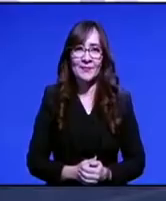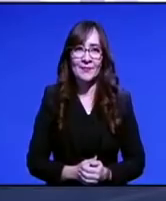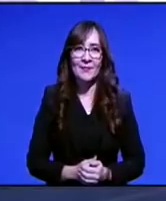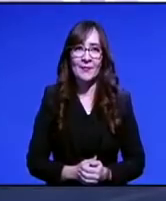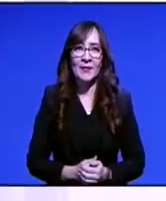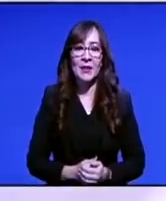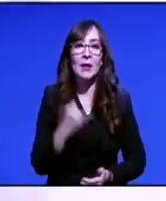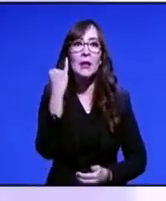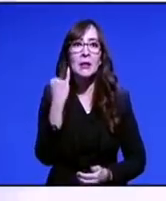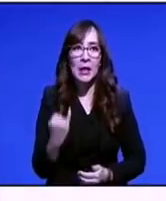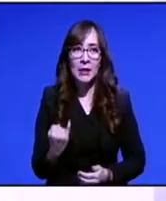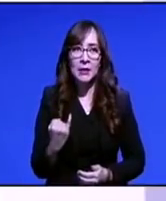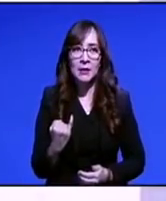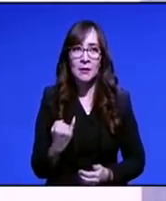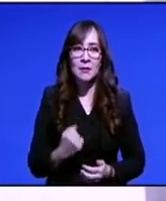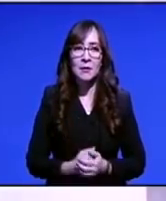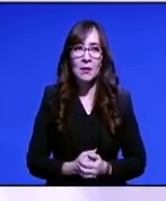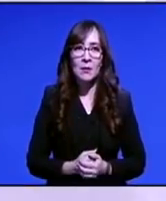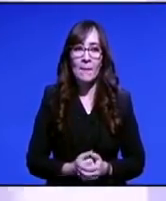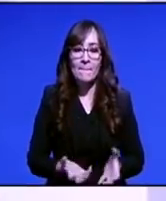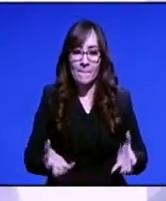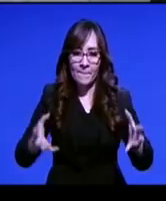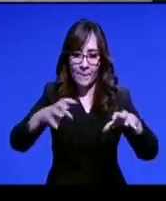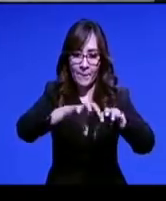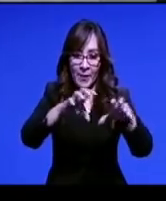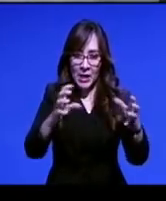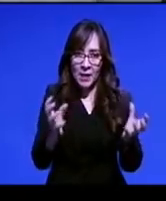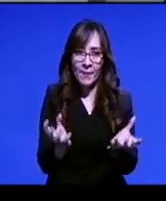Dan yang terakhir adalah pengemasan.